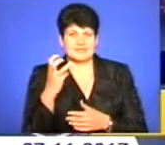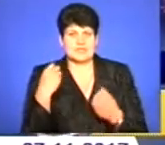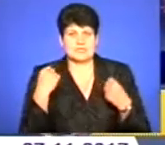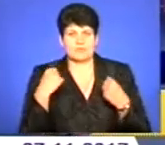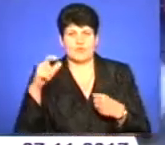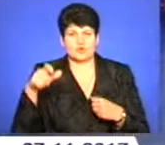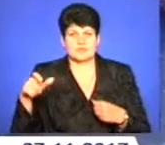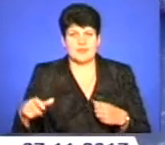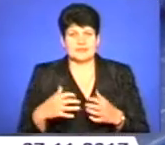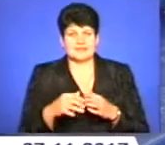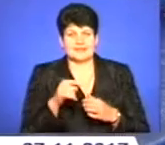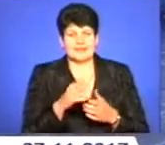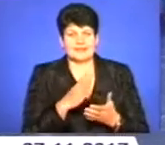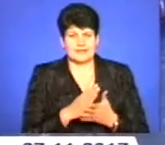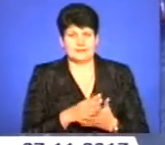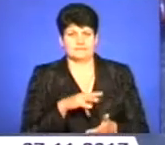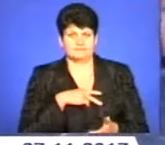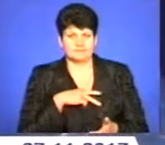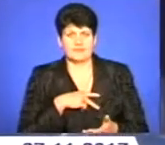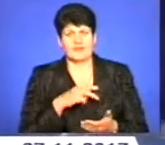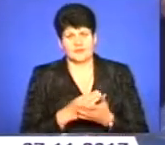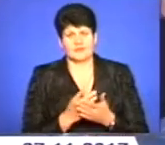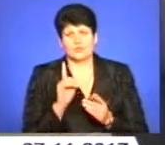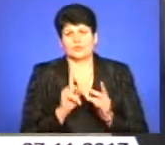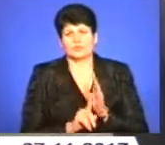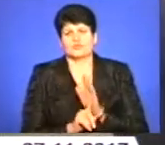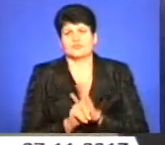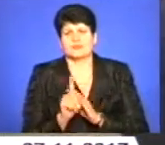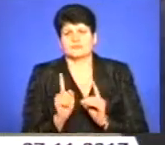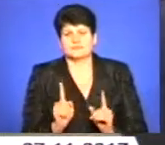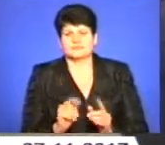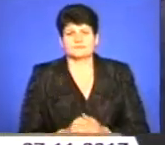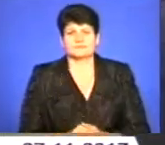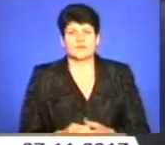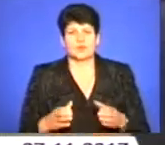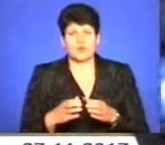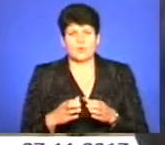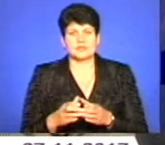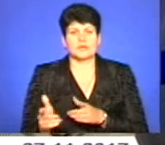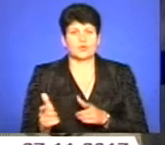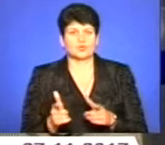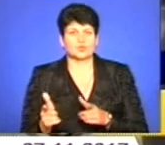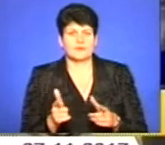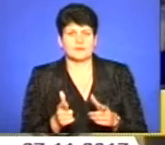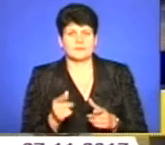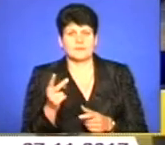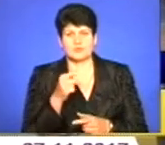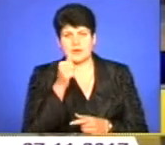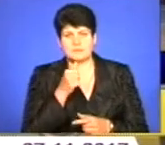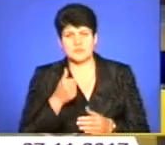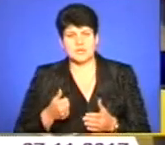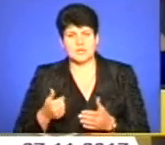спортсменів, серед яких є як титуловані борці, так і початківці. Команда готувалася десь за 1,5 місяці